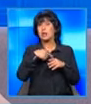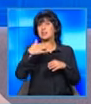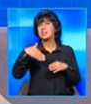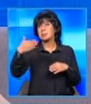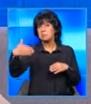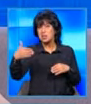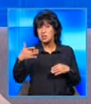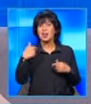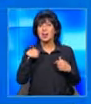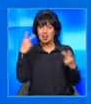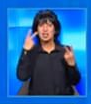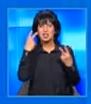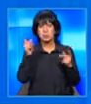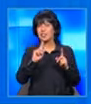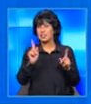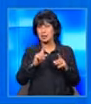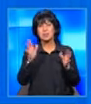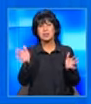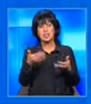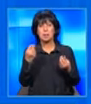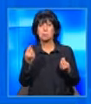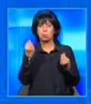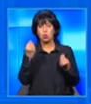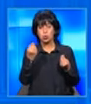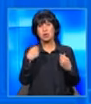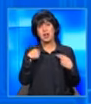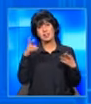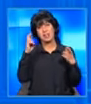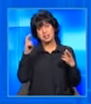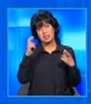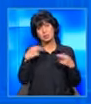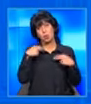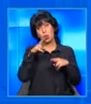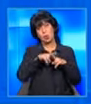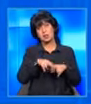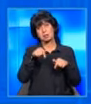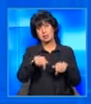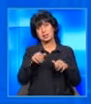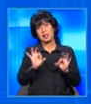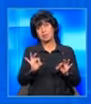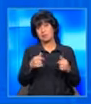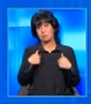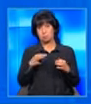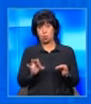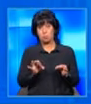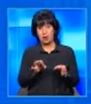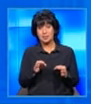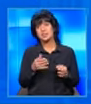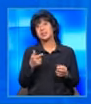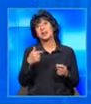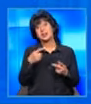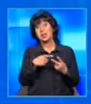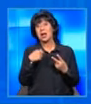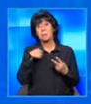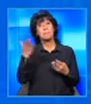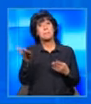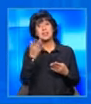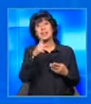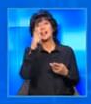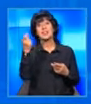няма да станем по-добри хора. Дано си останем такива, каквито сме. Мина още половин година, стана ясно, че няма си останем каквито сме, ще станем